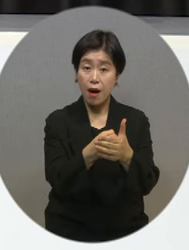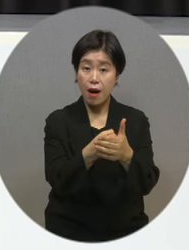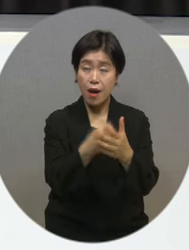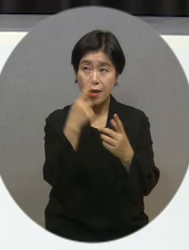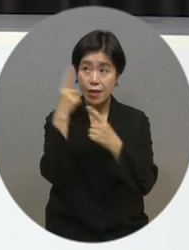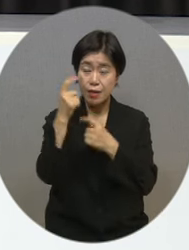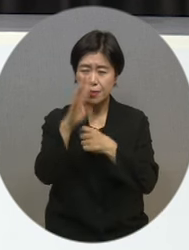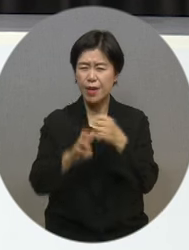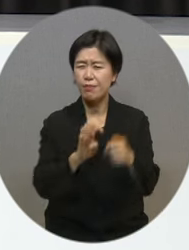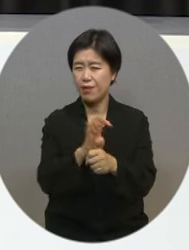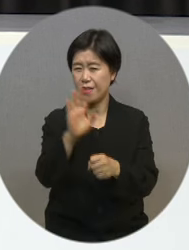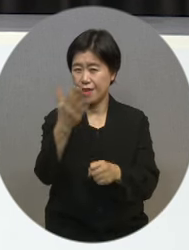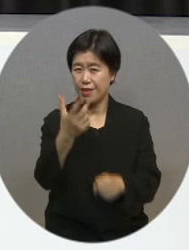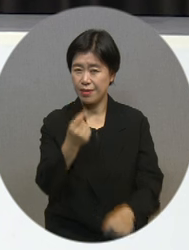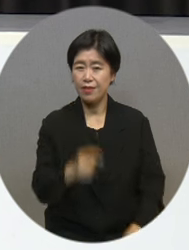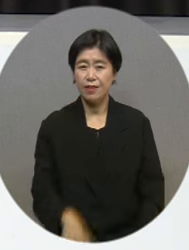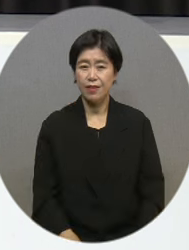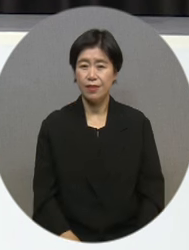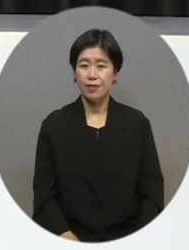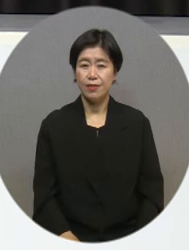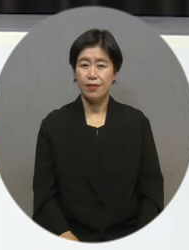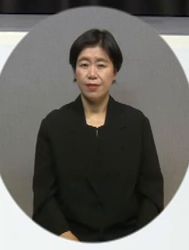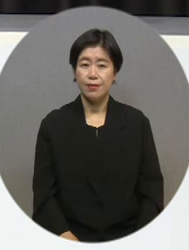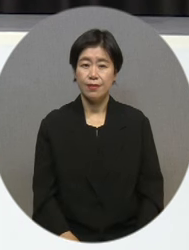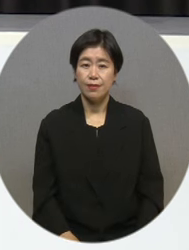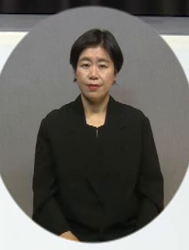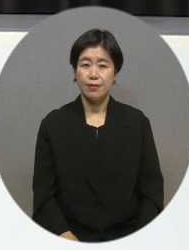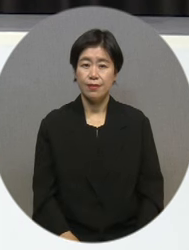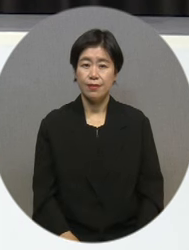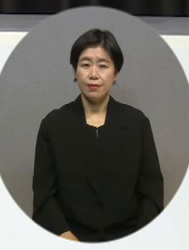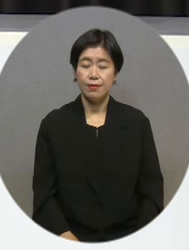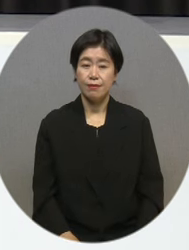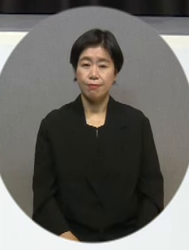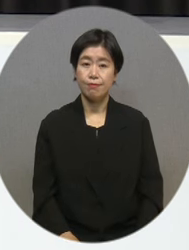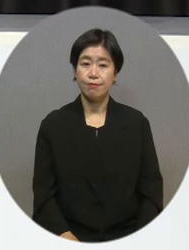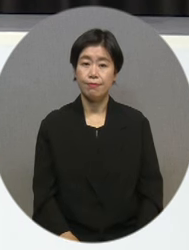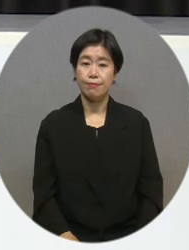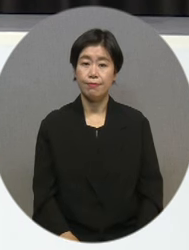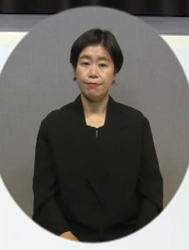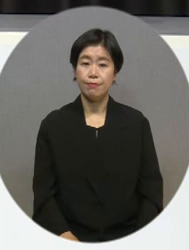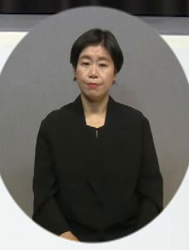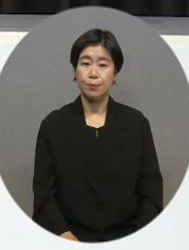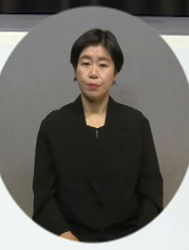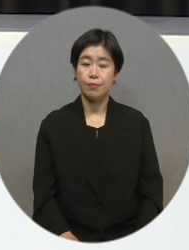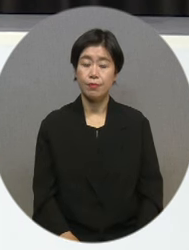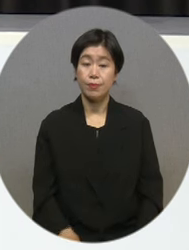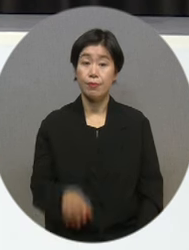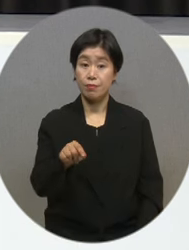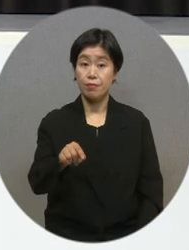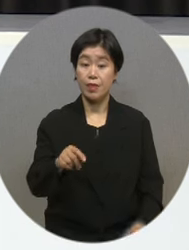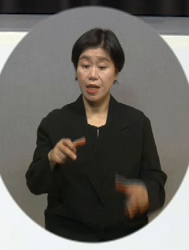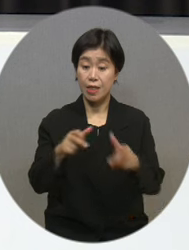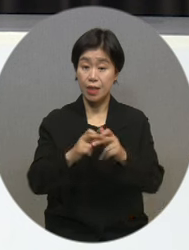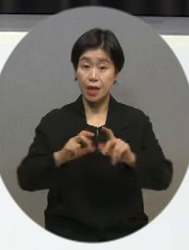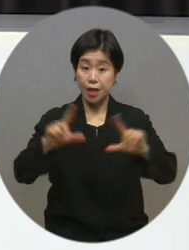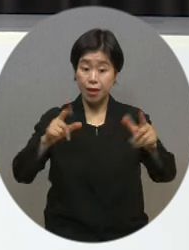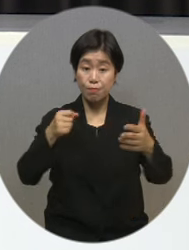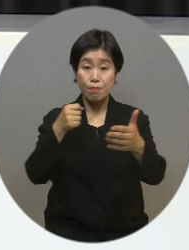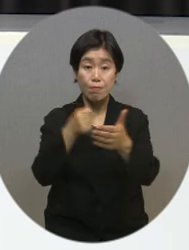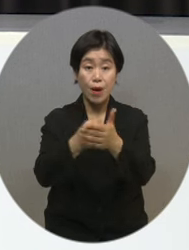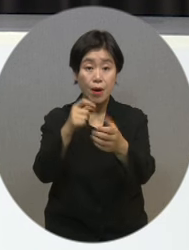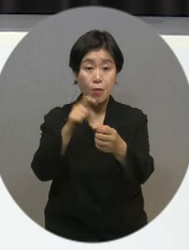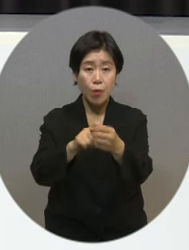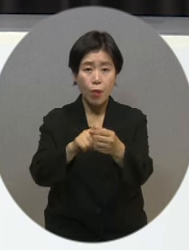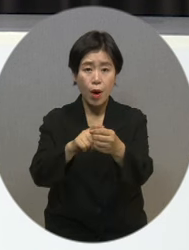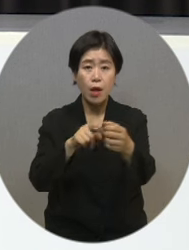네. 근데 이제 그때 당시만 해도 여러 가지 이제 이유가 이제 어떤 날을 정하려면 이유가 있을 거 아니에요. 근데